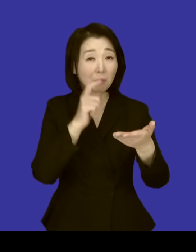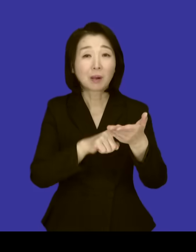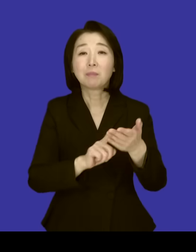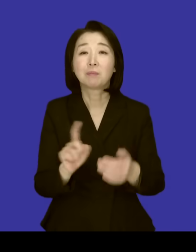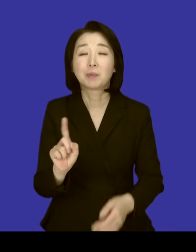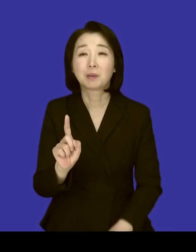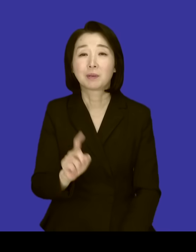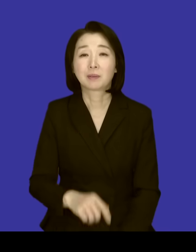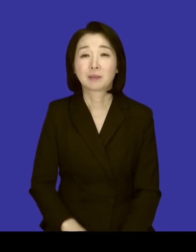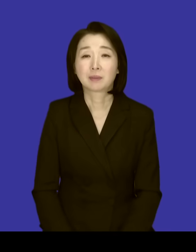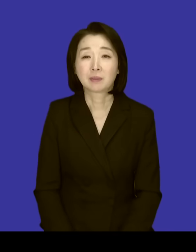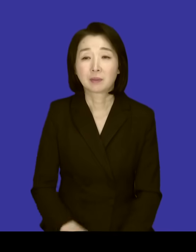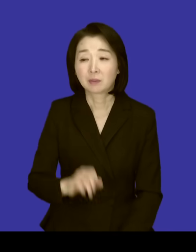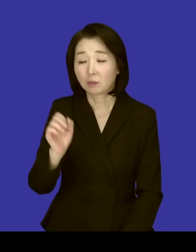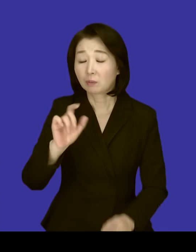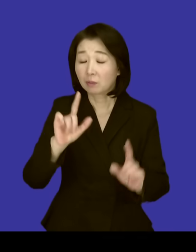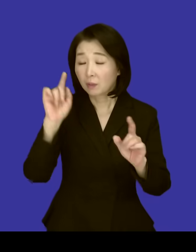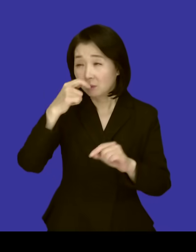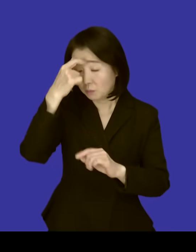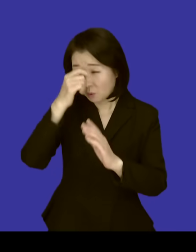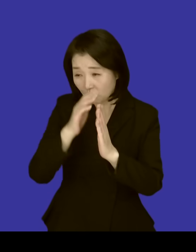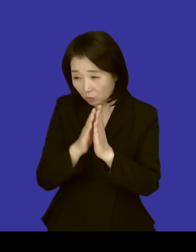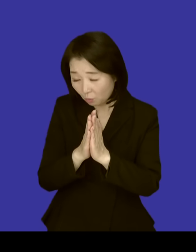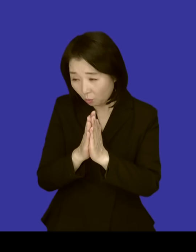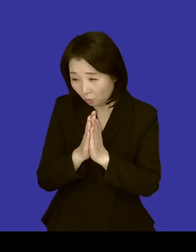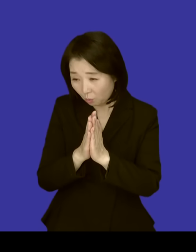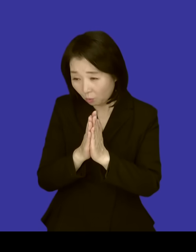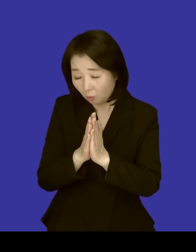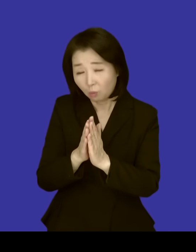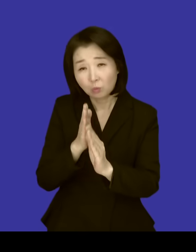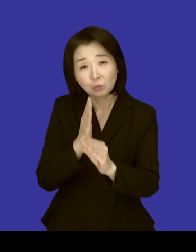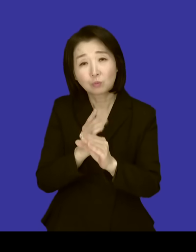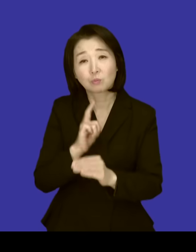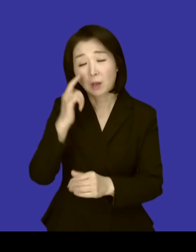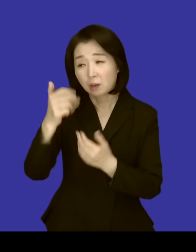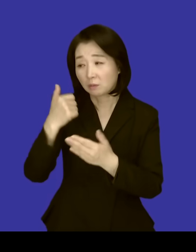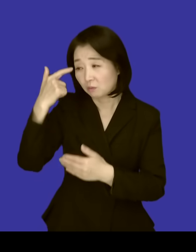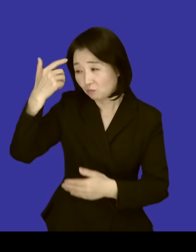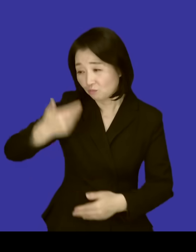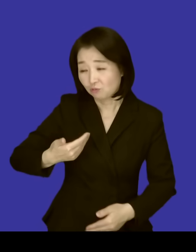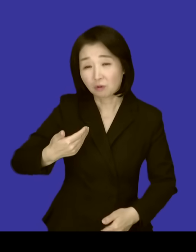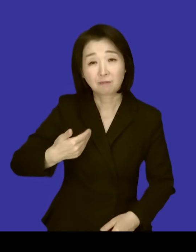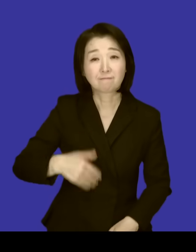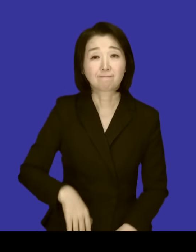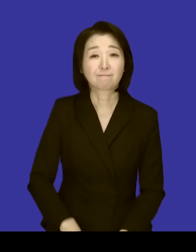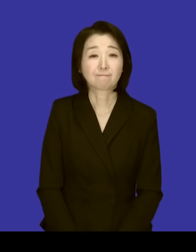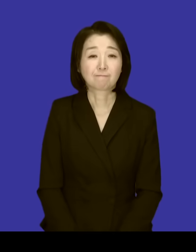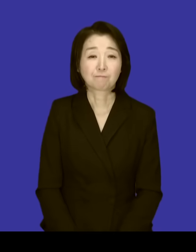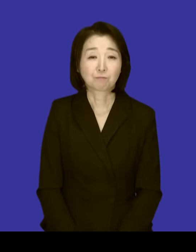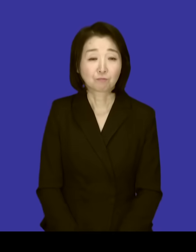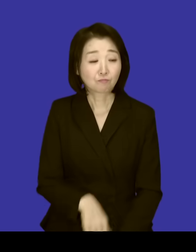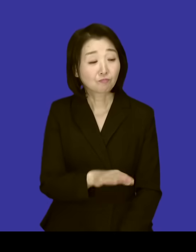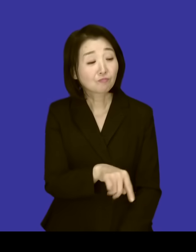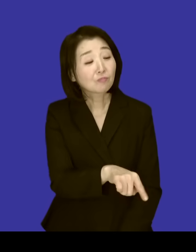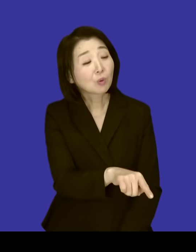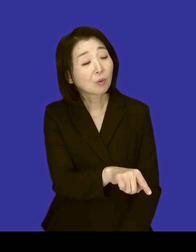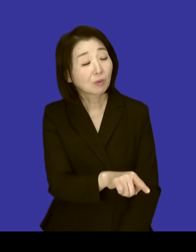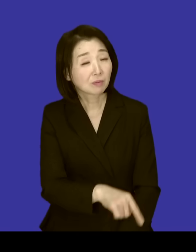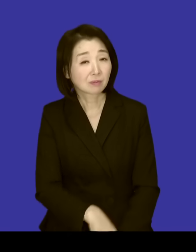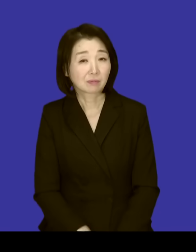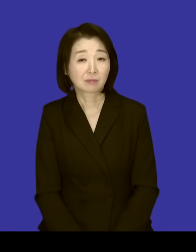말이냐면 어느 날 새벽기도 가서 기도를 하는데 하나님께서 이렇게 물으시더라고요. 세용아